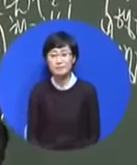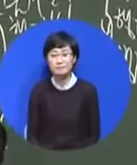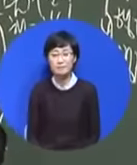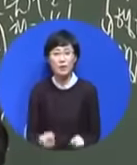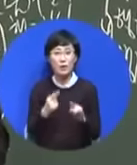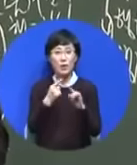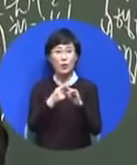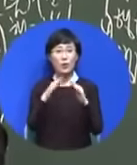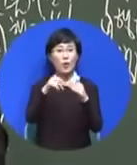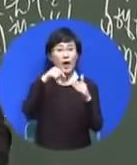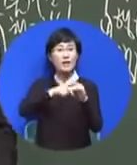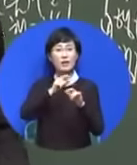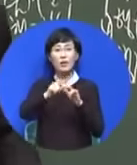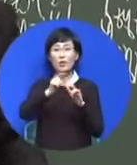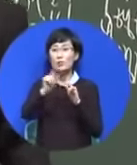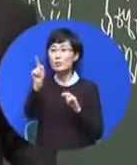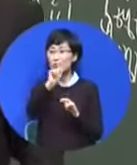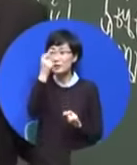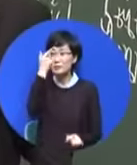주로 어떤